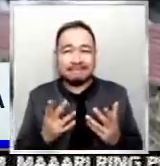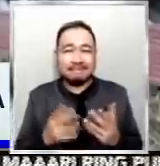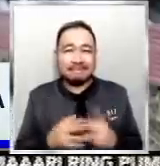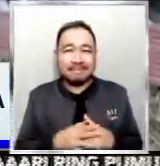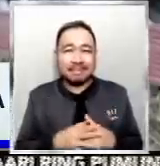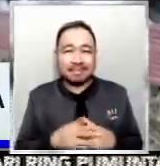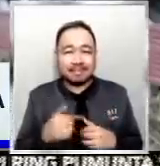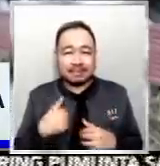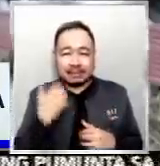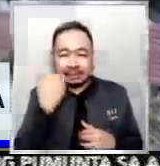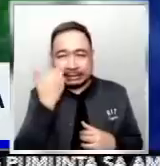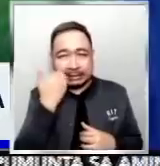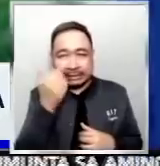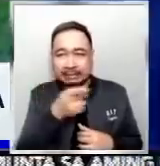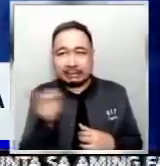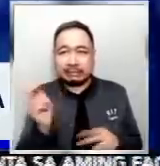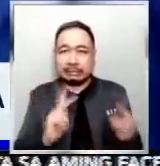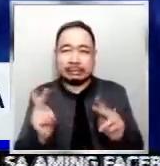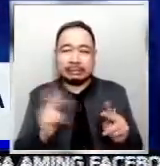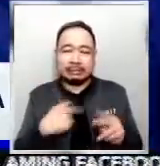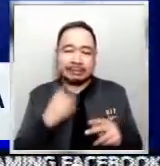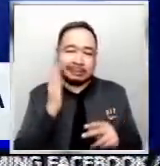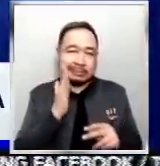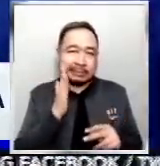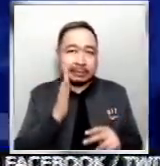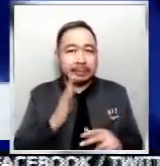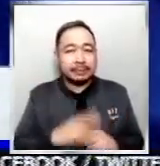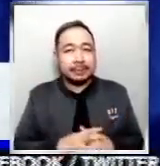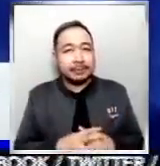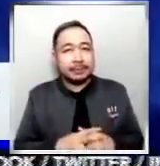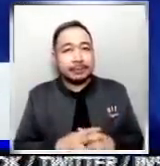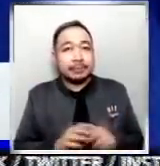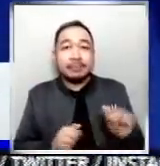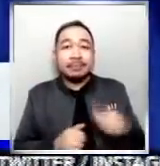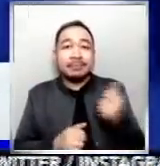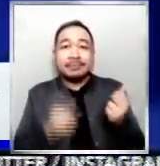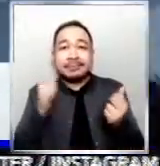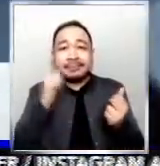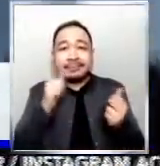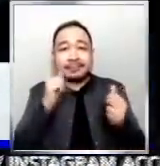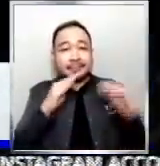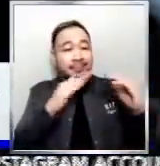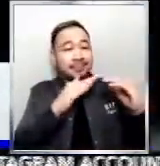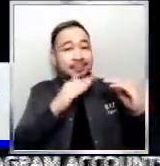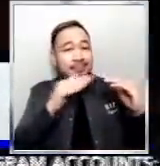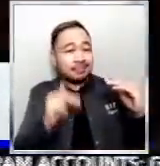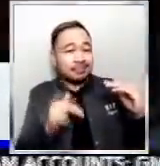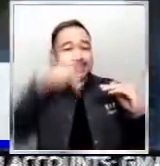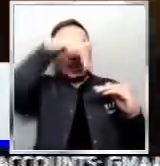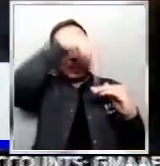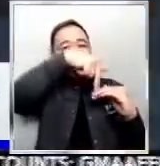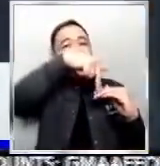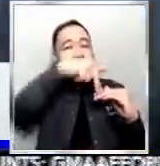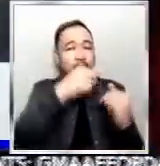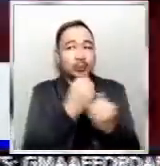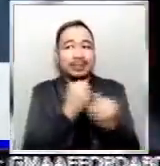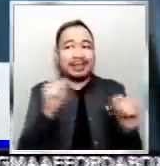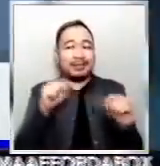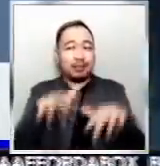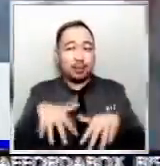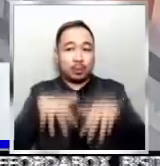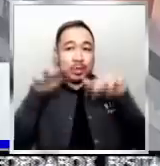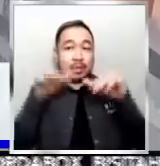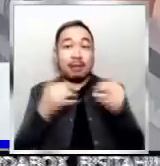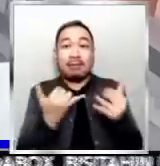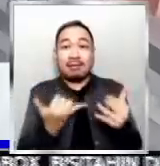Nakakahiya naman din sa mga tao. Si Marie Cris na umakyat sa bubong ng kapitbahay para makaligtas sa baha kahapon, bumalik sa kanilang bahay at